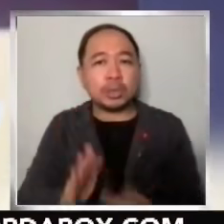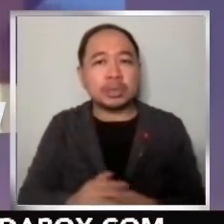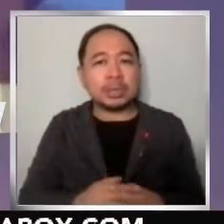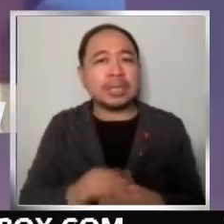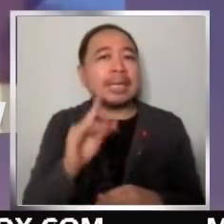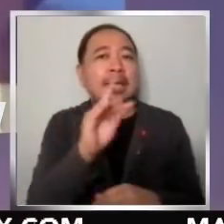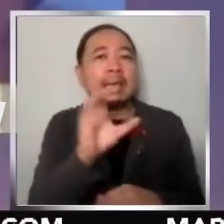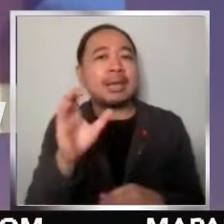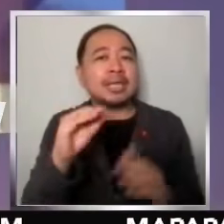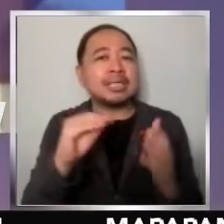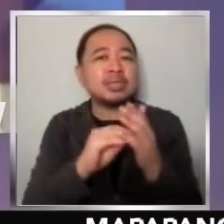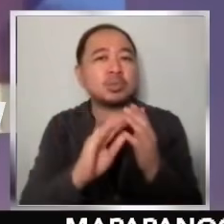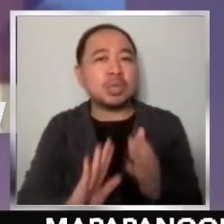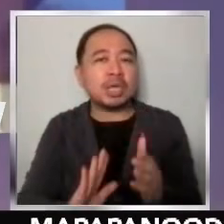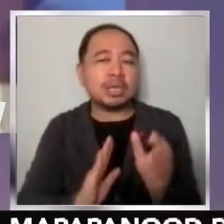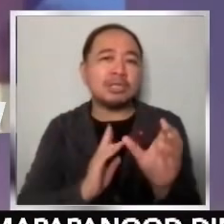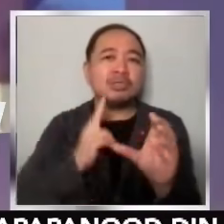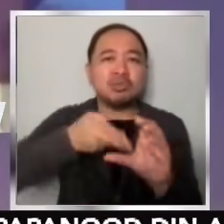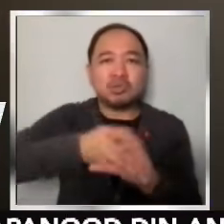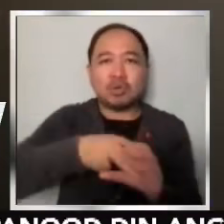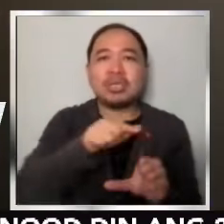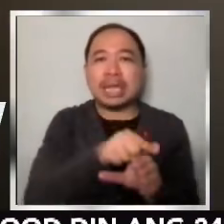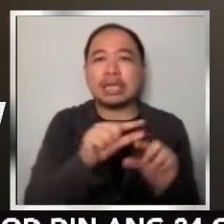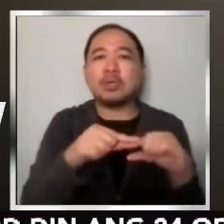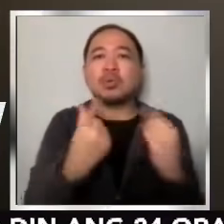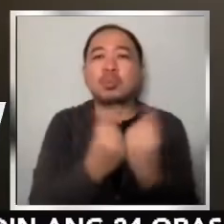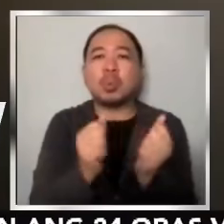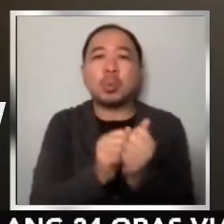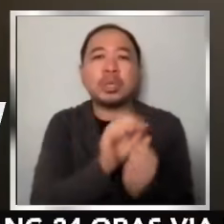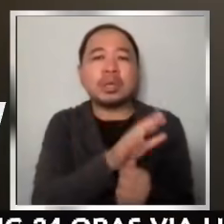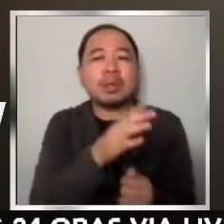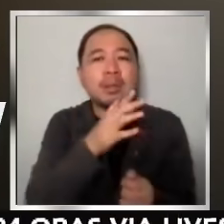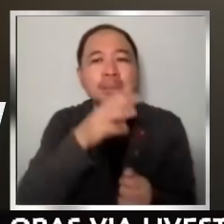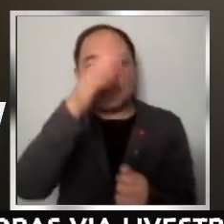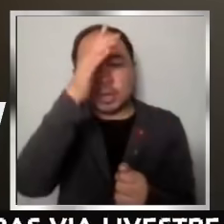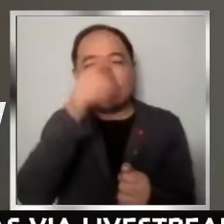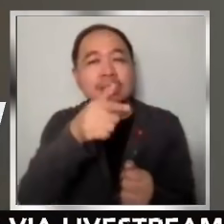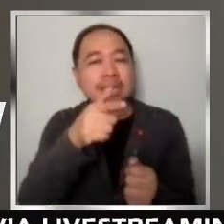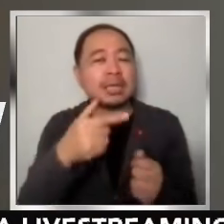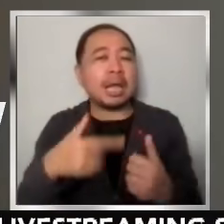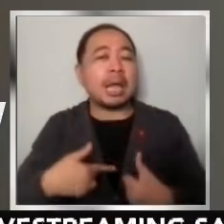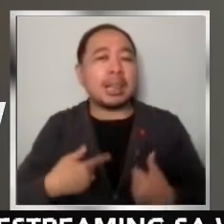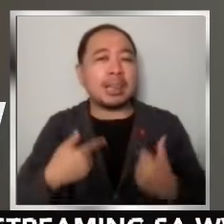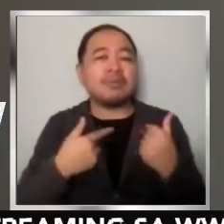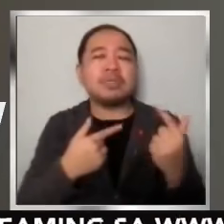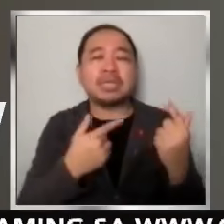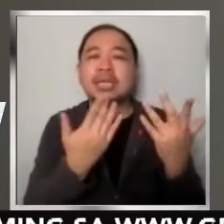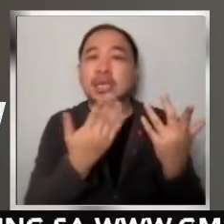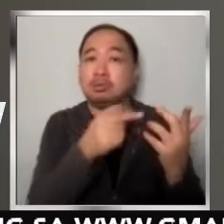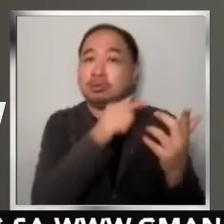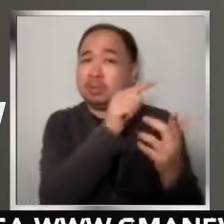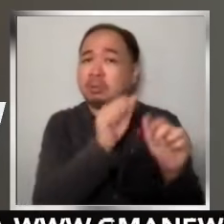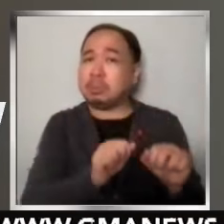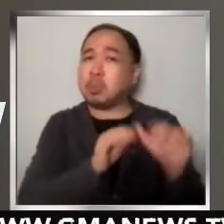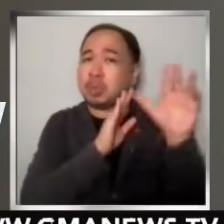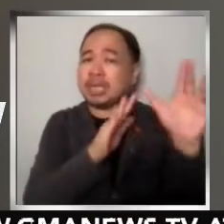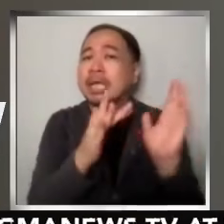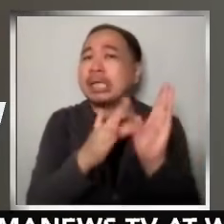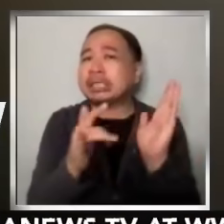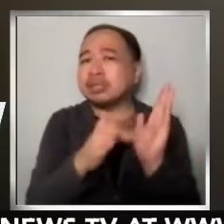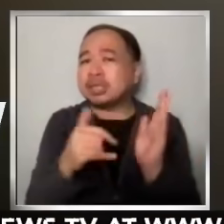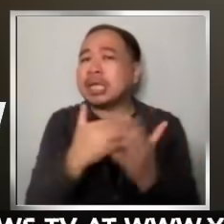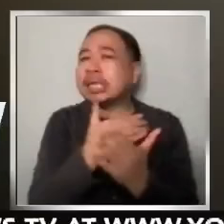kulto kasama ang mga magulang nila. Doon na raw sa komunidad sa bundok, inabuso ang ilang minor de edad gaya ni na alias Jane at alias